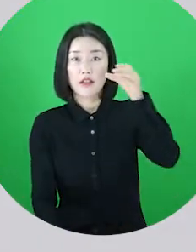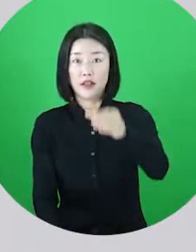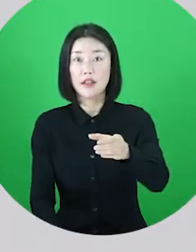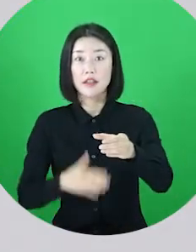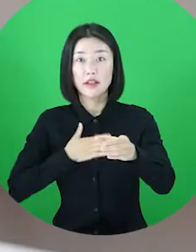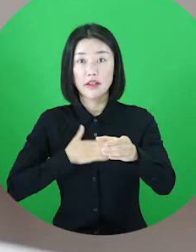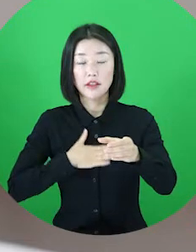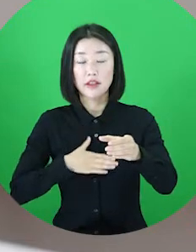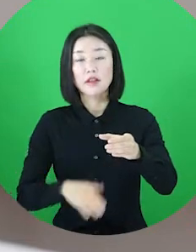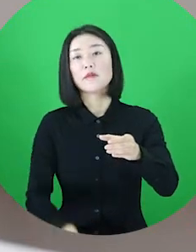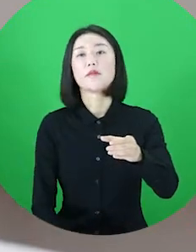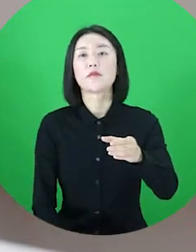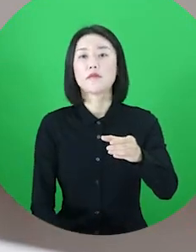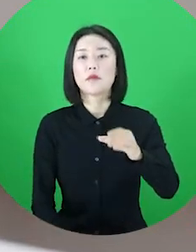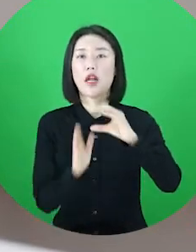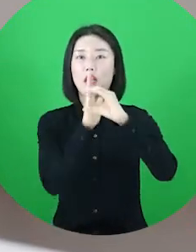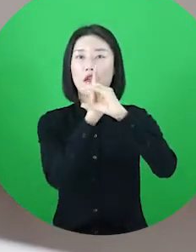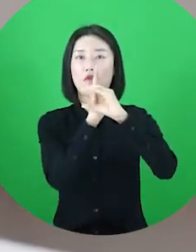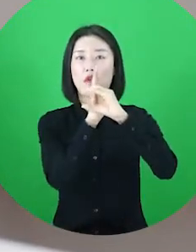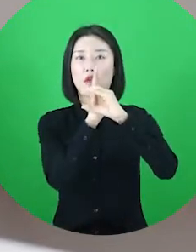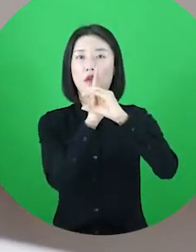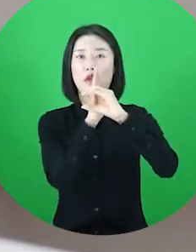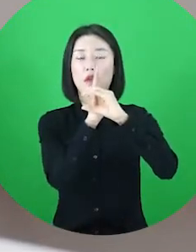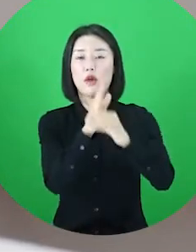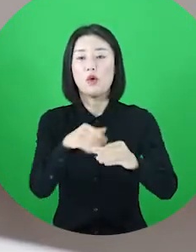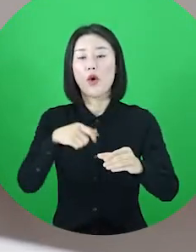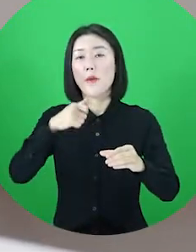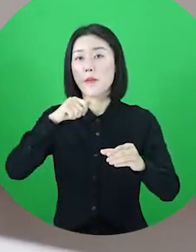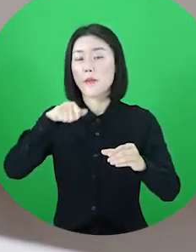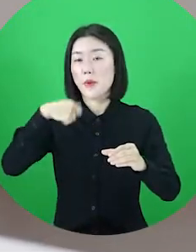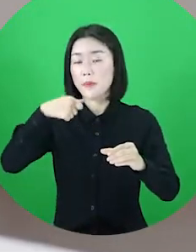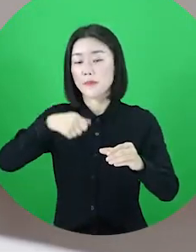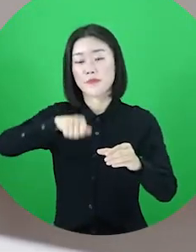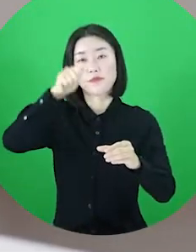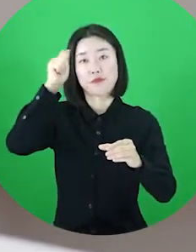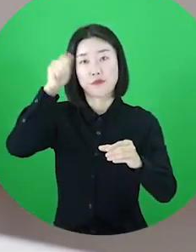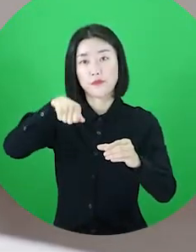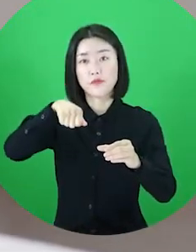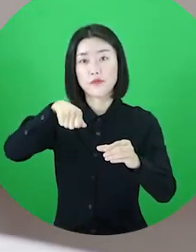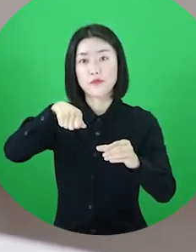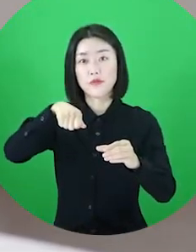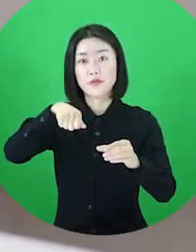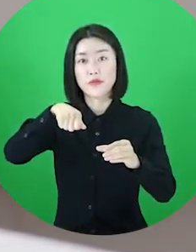깨트리겠습니다. 계란의 가운데 부분을 밥 숟가락으로 탁 쳐주세요.